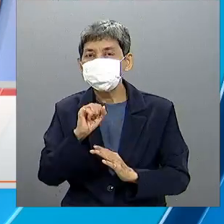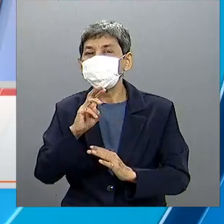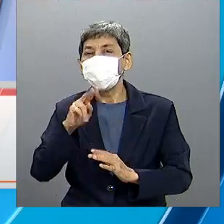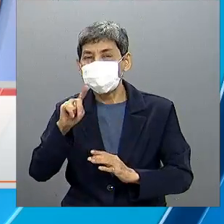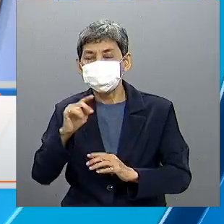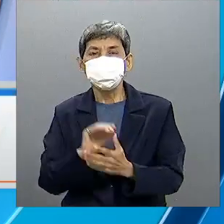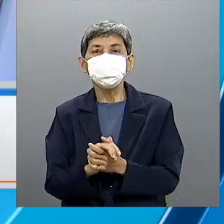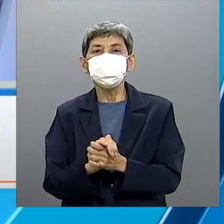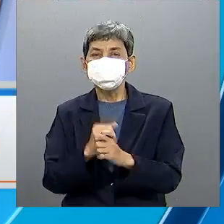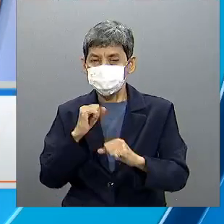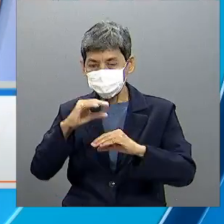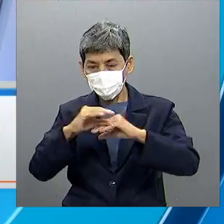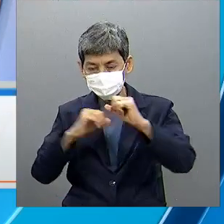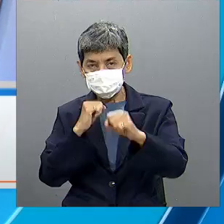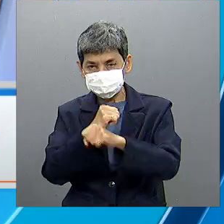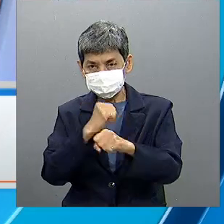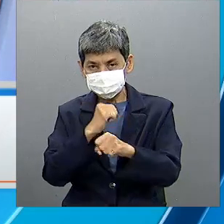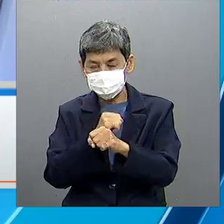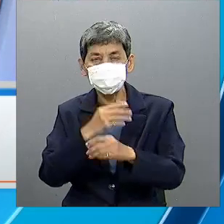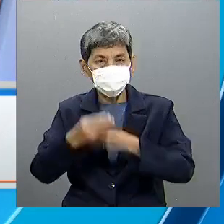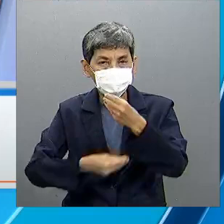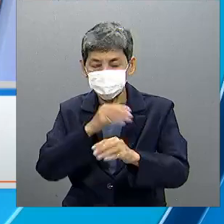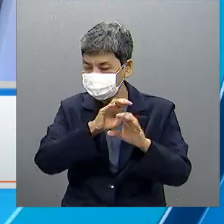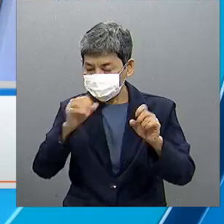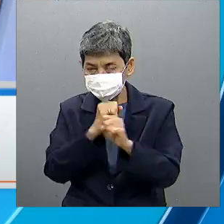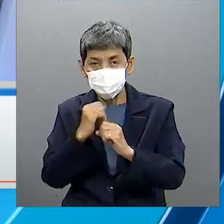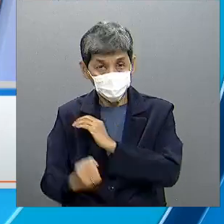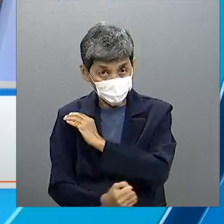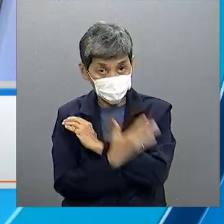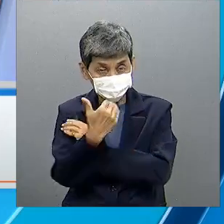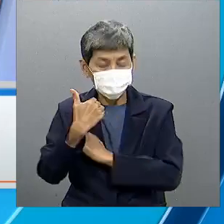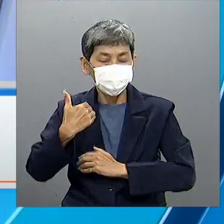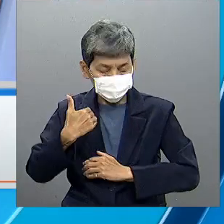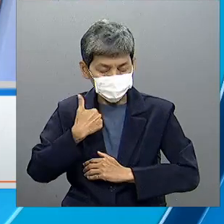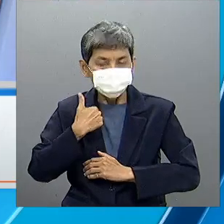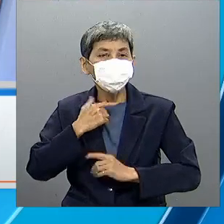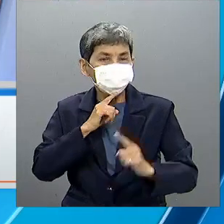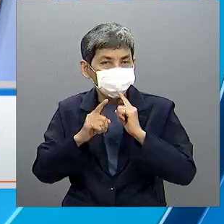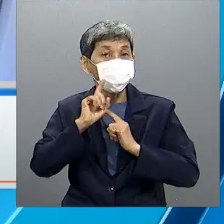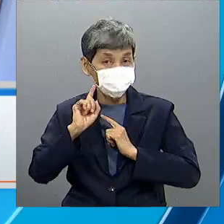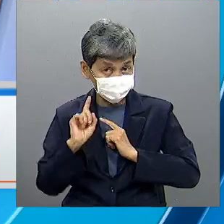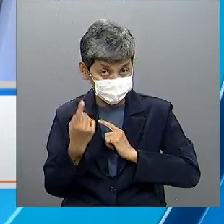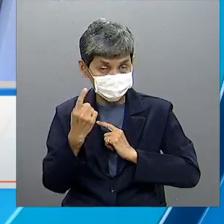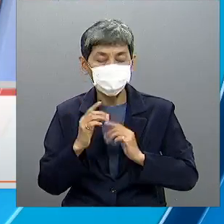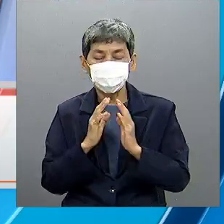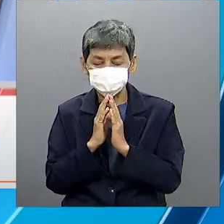จอร์โครงการยังออนไลน์ก็ขอให้ประสบความสำเร็จมีโอกาสนะคะเดี๋ยวอาจจะได้รบกวนมาพูดคุยกันใหม่ขอบพระคุณค่ะ